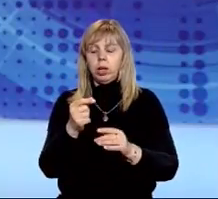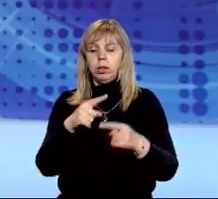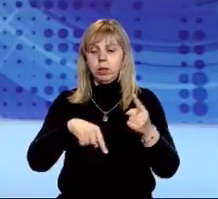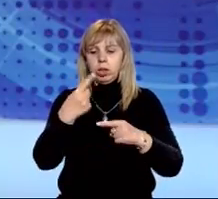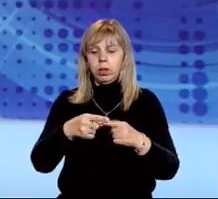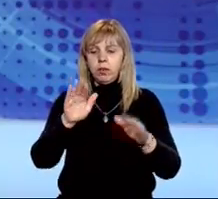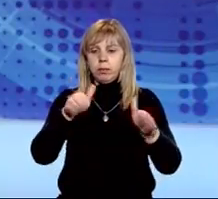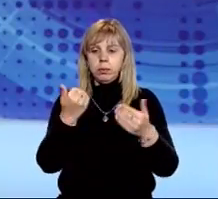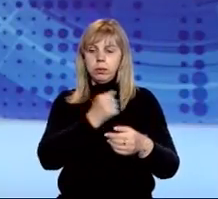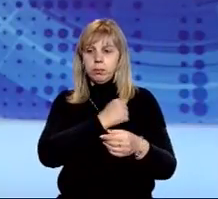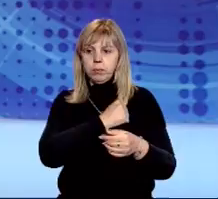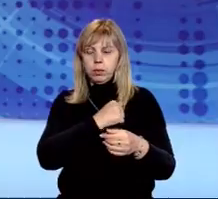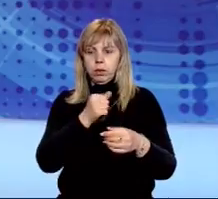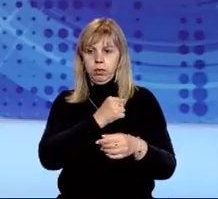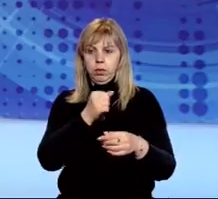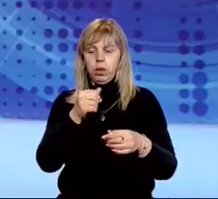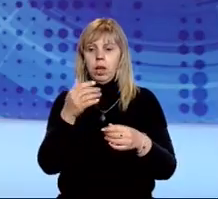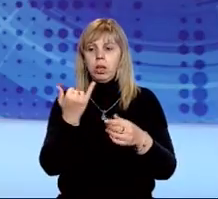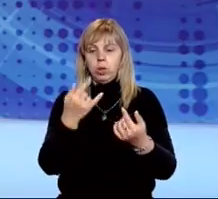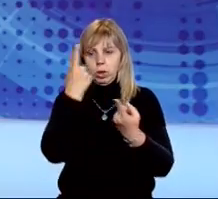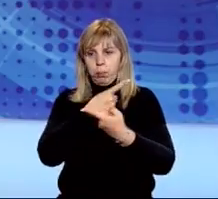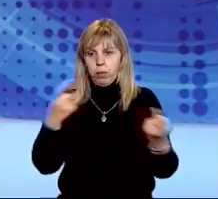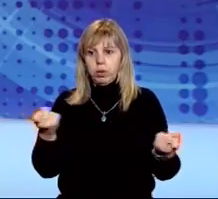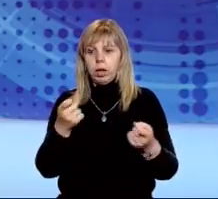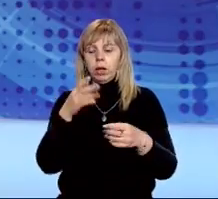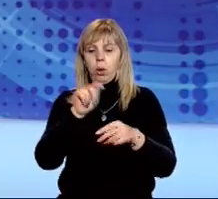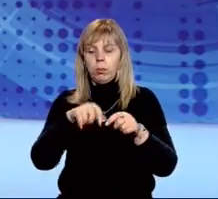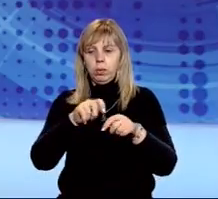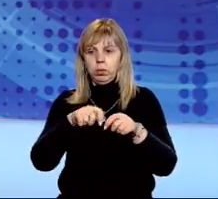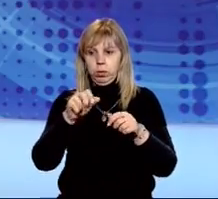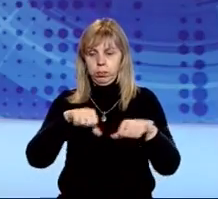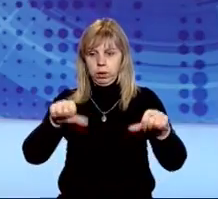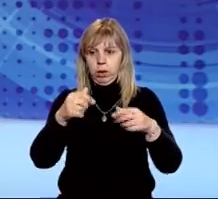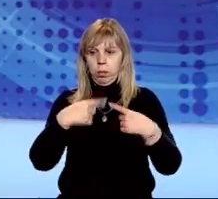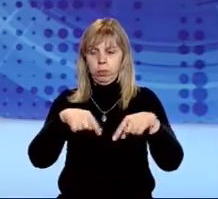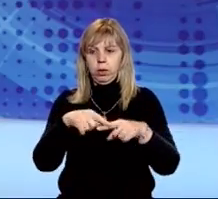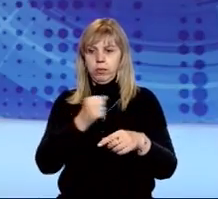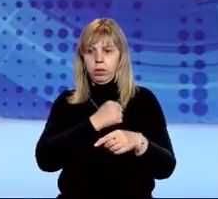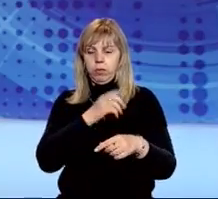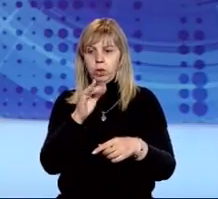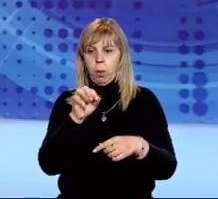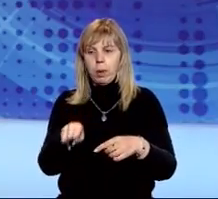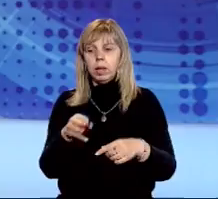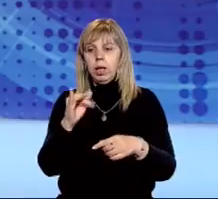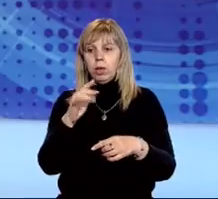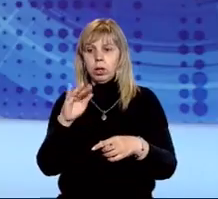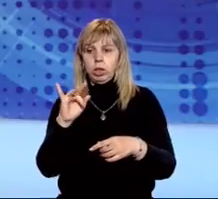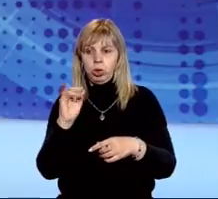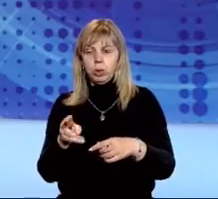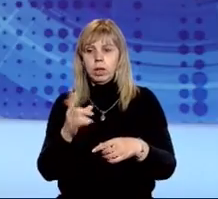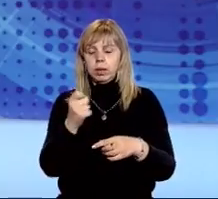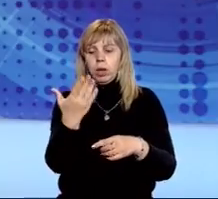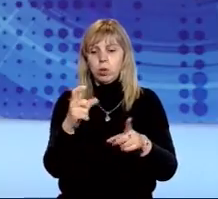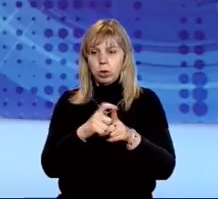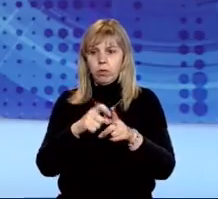черговий призов на строкову військову службу. Про це повідомив військовий комісар Ужгородського об'єднаного міського військкомату Ігор Тищук. За